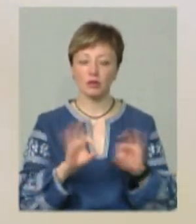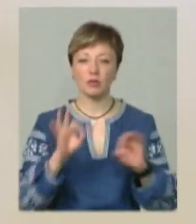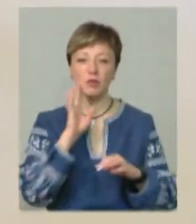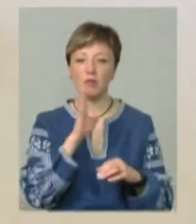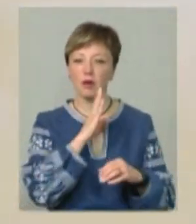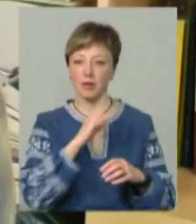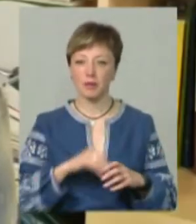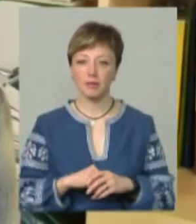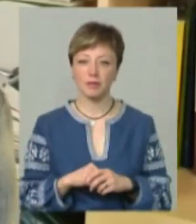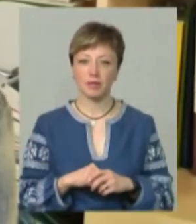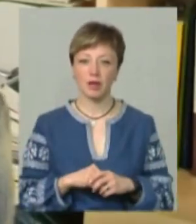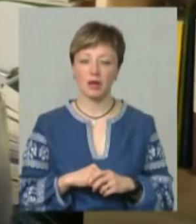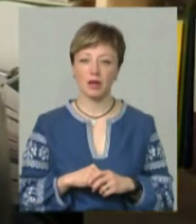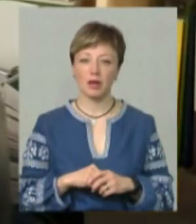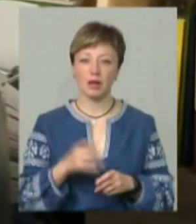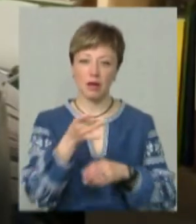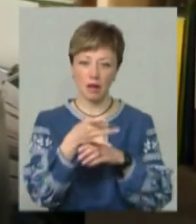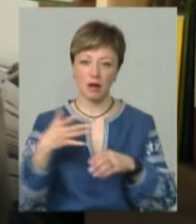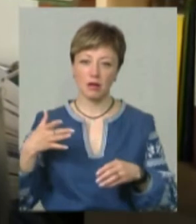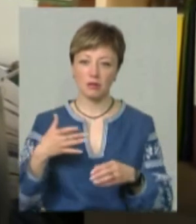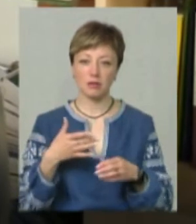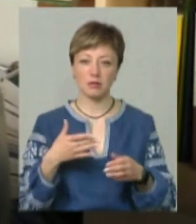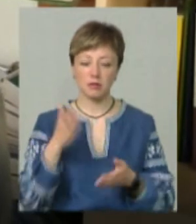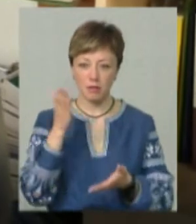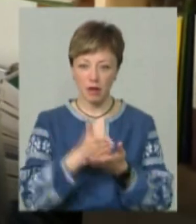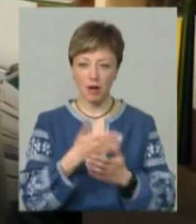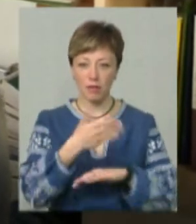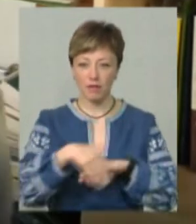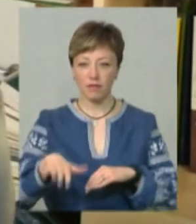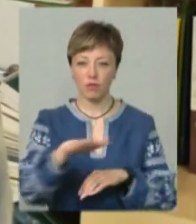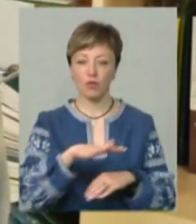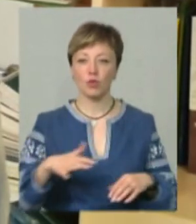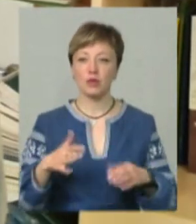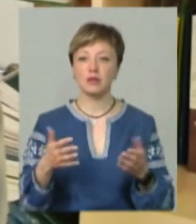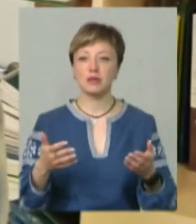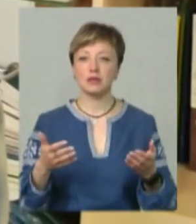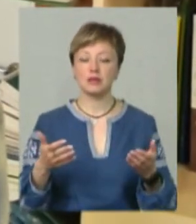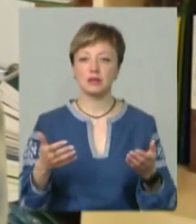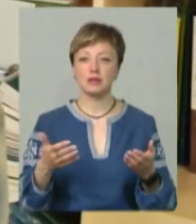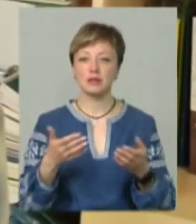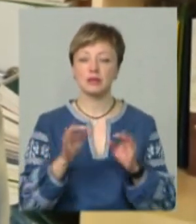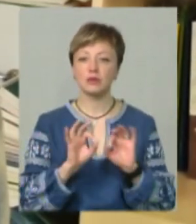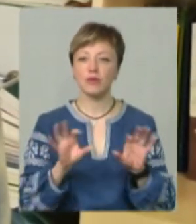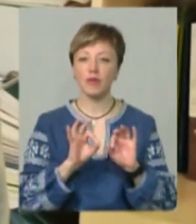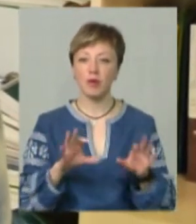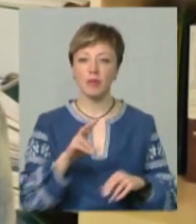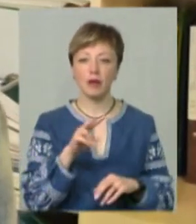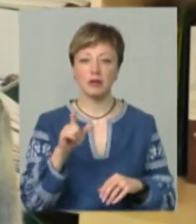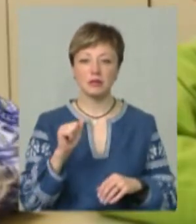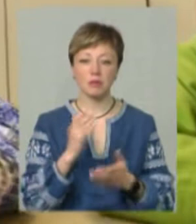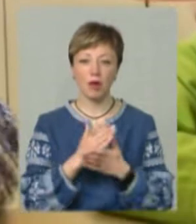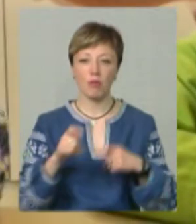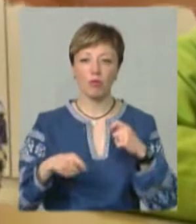її мама Олена. Прилетіла ракета прямо в двор. І ось ми зібрали за 15 хвилин. За її словами, Єлизавета має